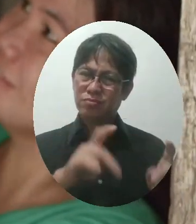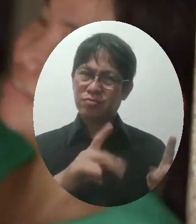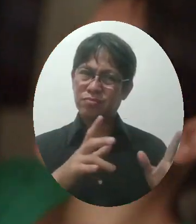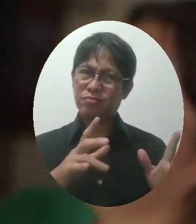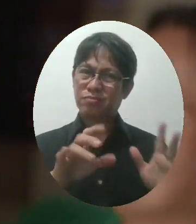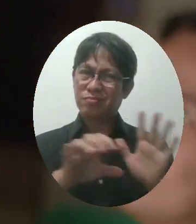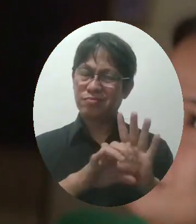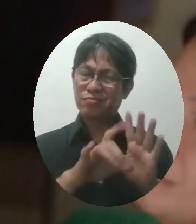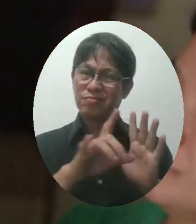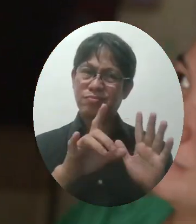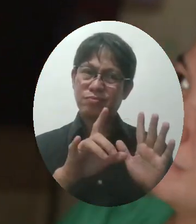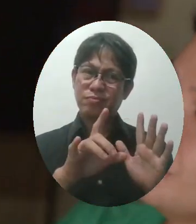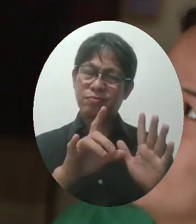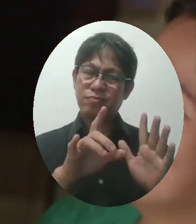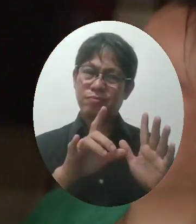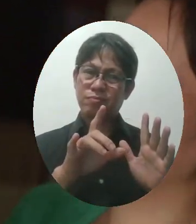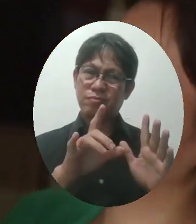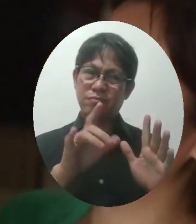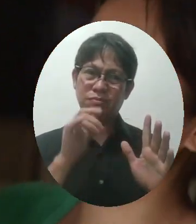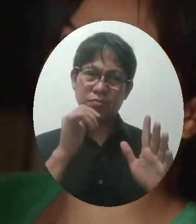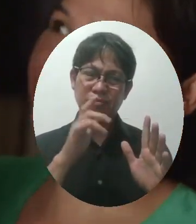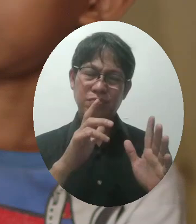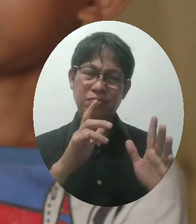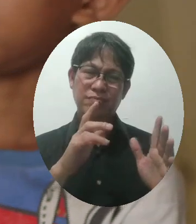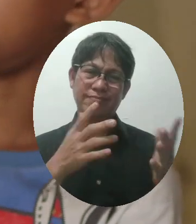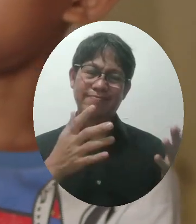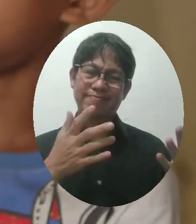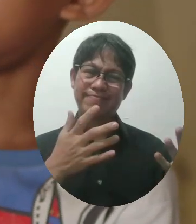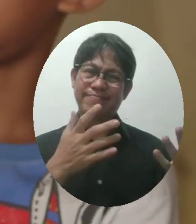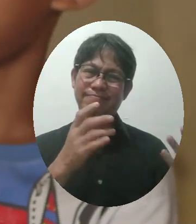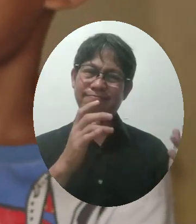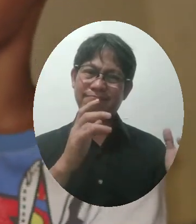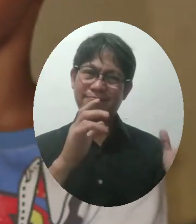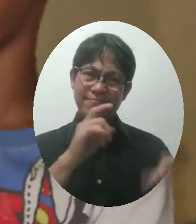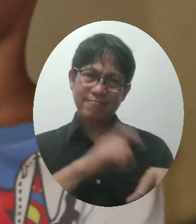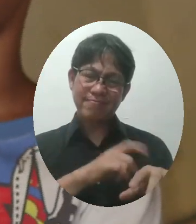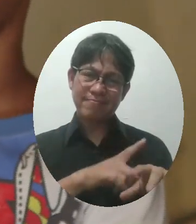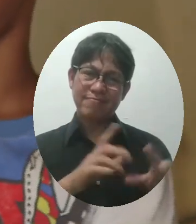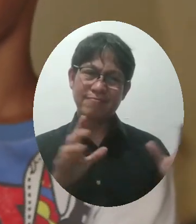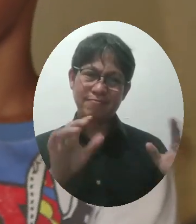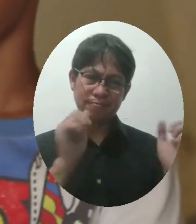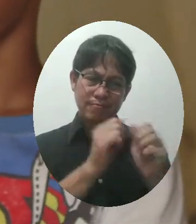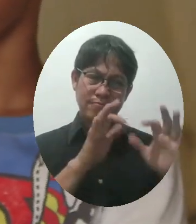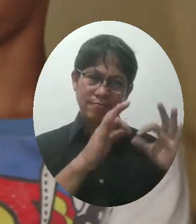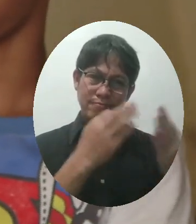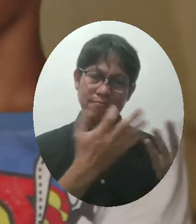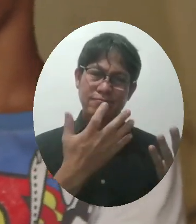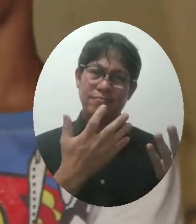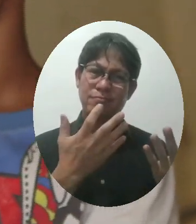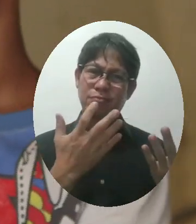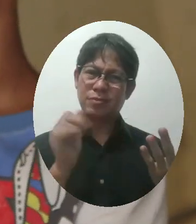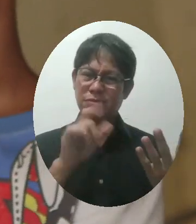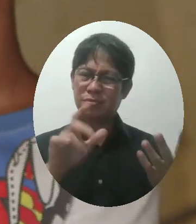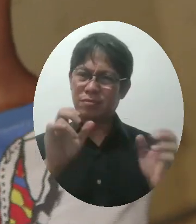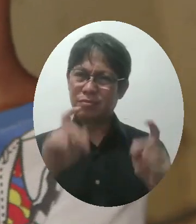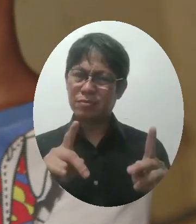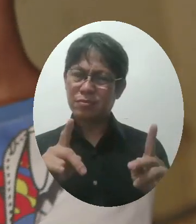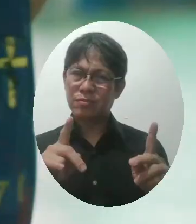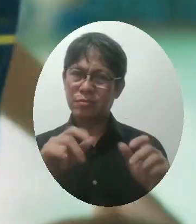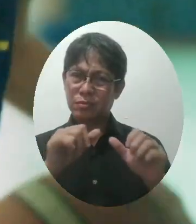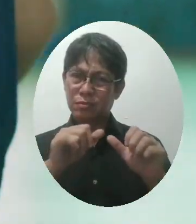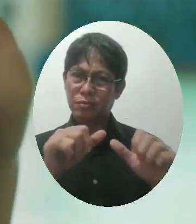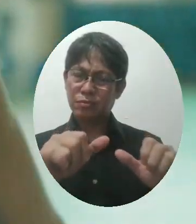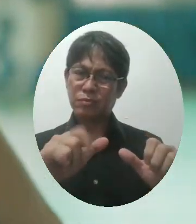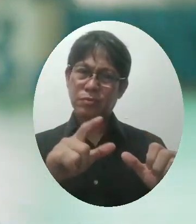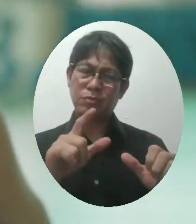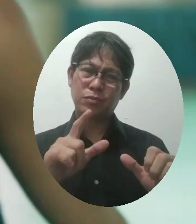Isang pagkakataon na mayakap ang mga mahal sa buhay, isang pagkakataon na muli magsimula isang pagkakataon din